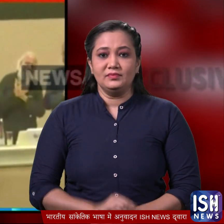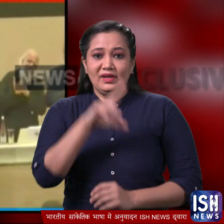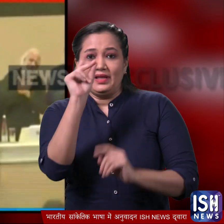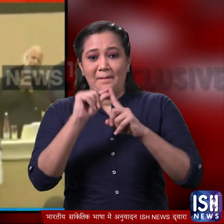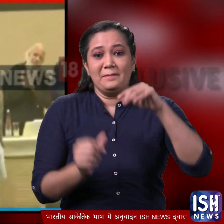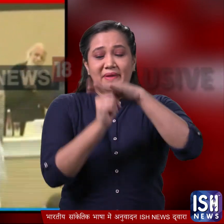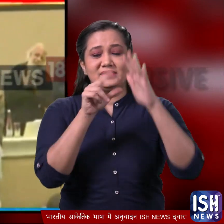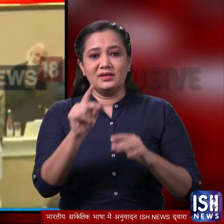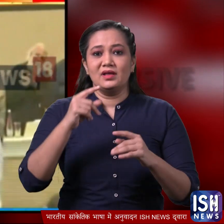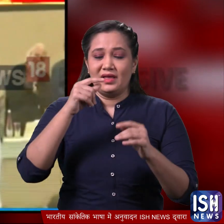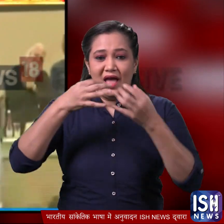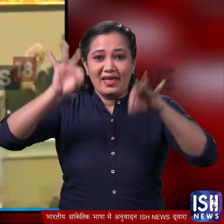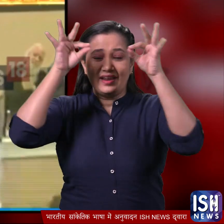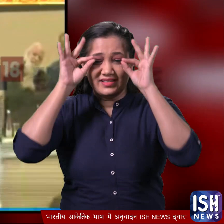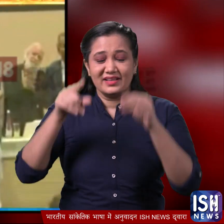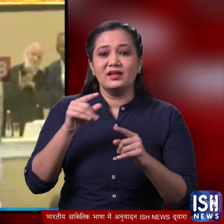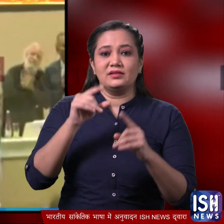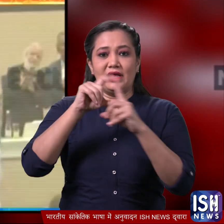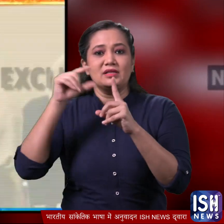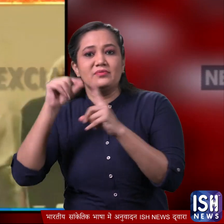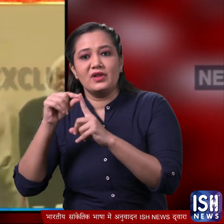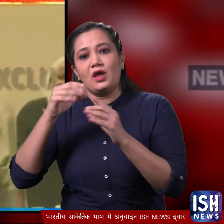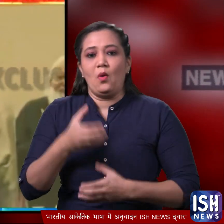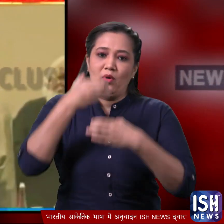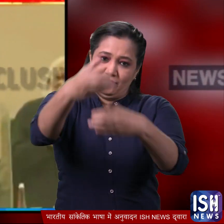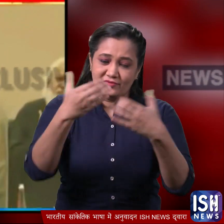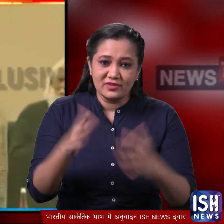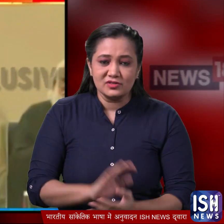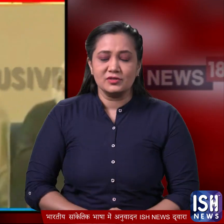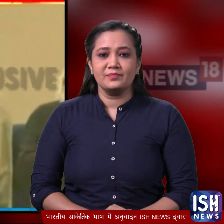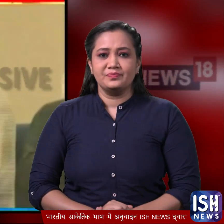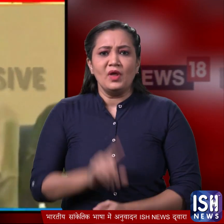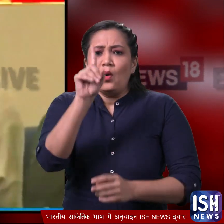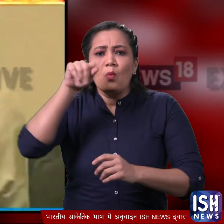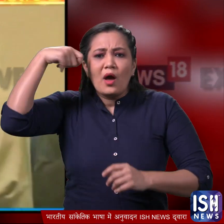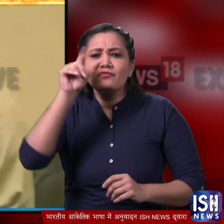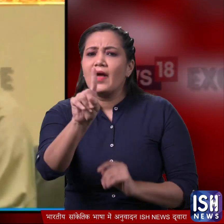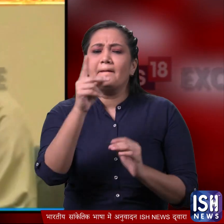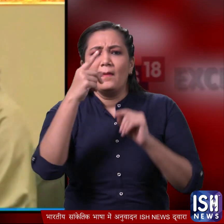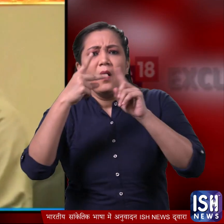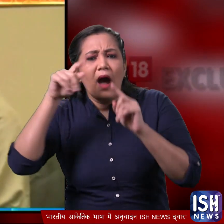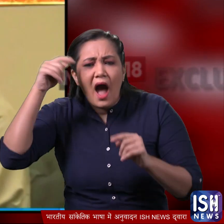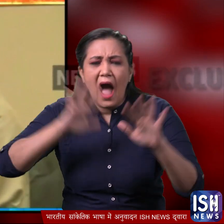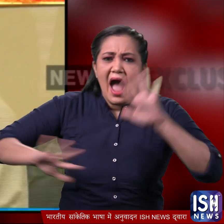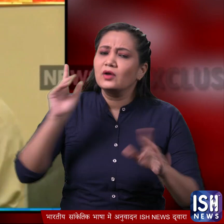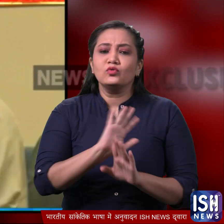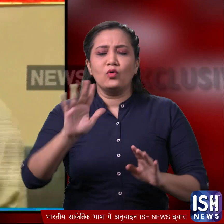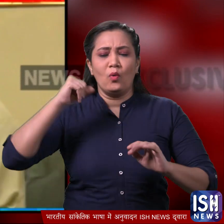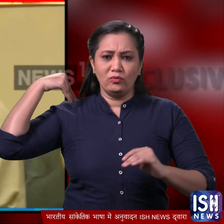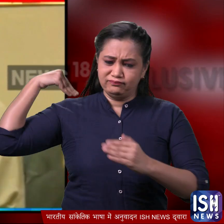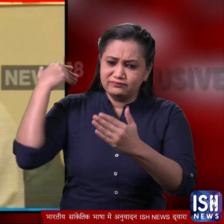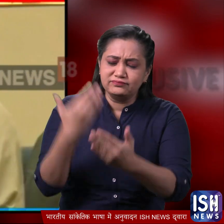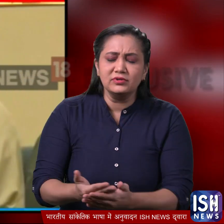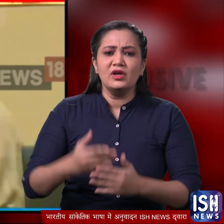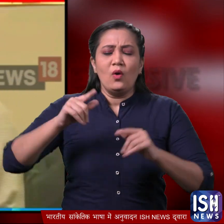जिसके तहत उपराष्ट्रपति के हाथों एक्टर रजनीकांत को दादा साहब फाल्के अवार्ड दिया गया। ये पुरस्कार उनकी किसी एक फिल्म या एक किरदार के लिए नहीं, बल्कि